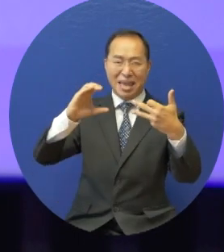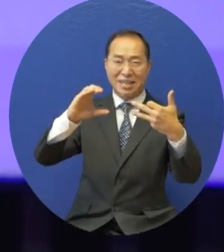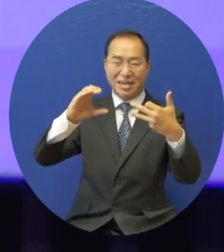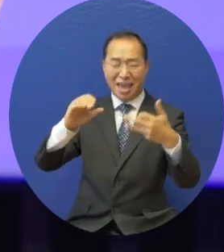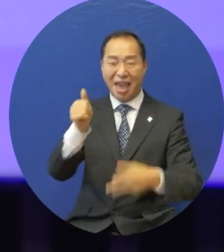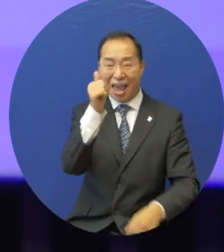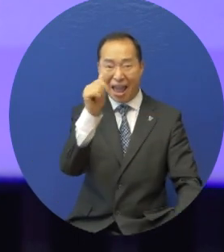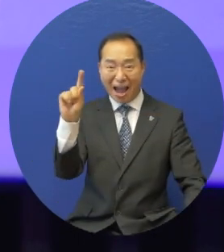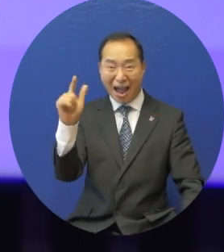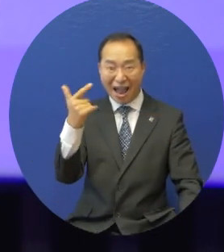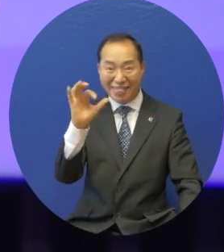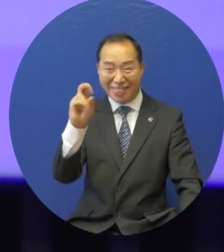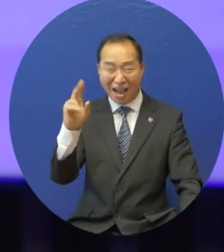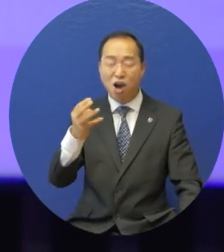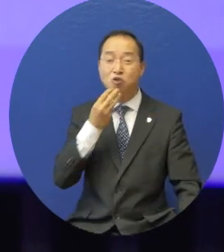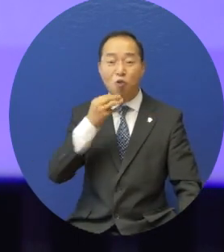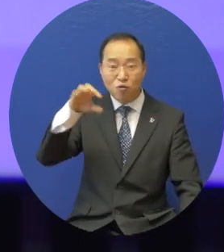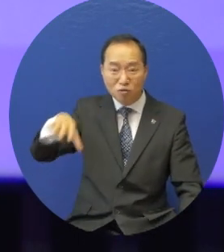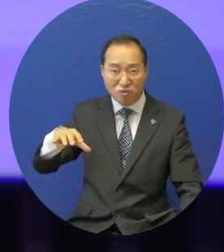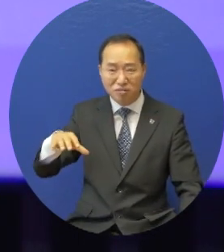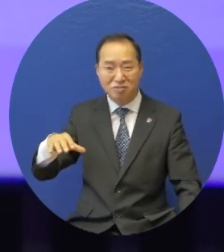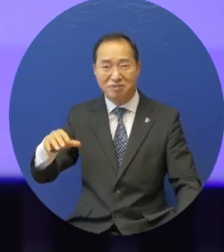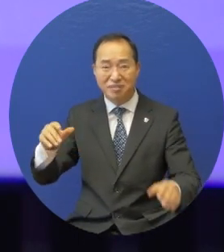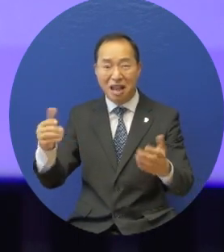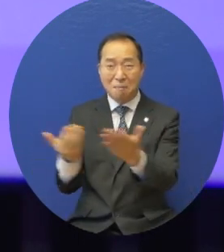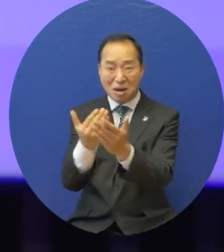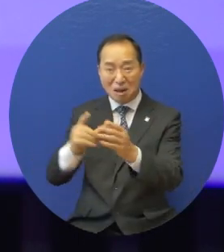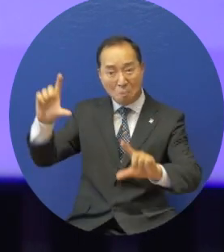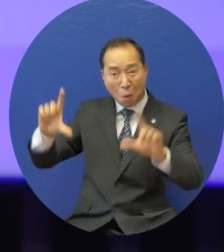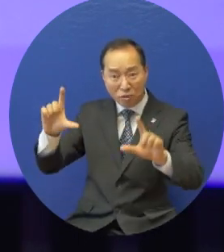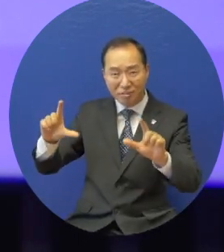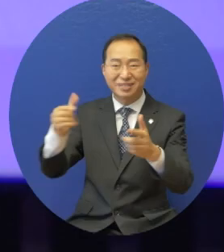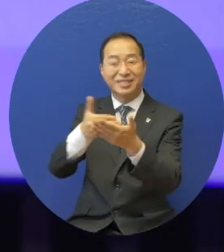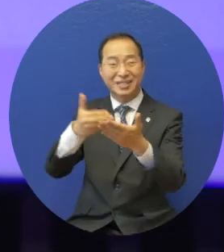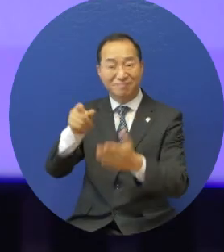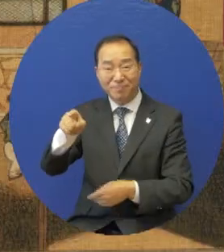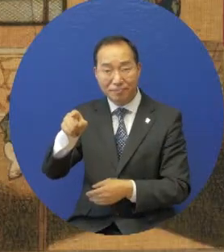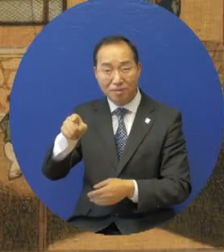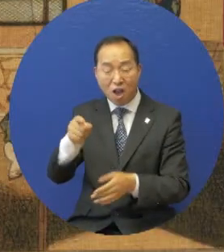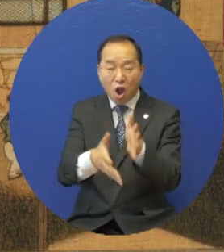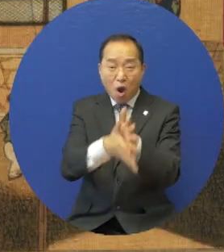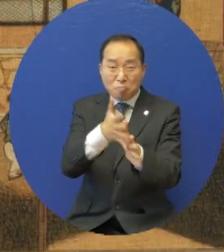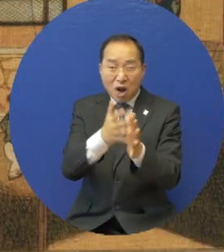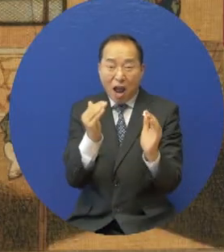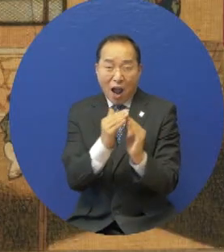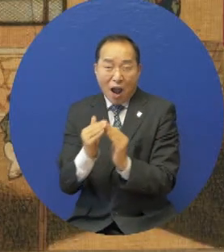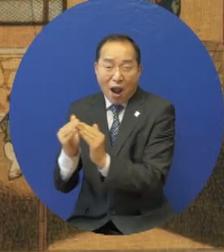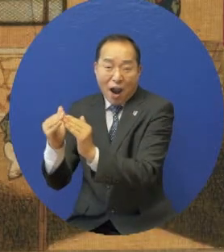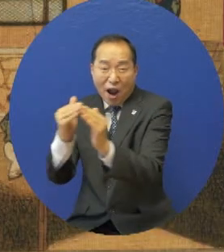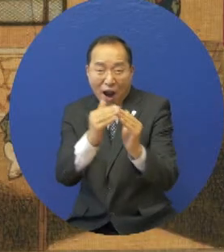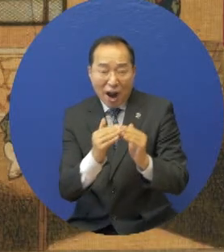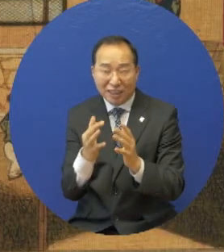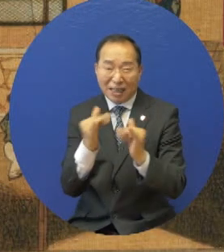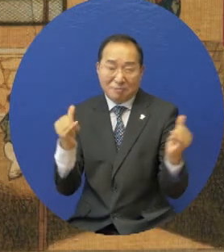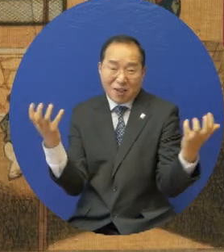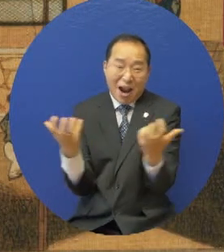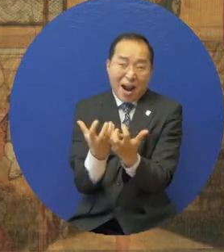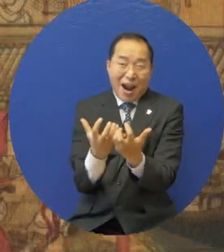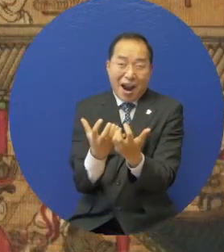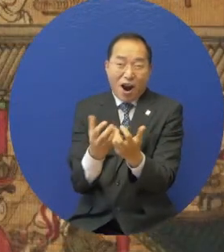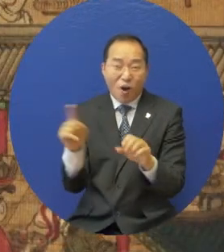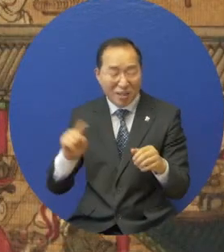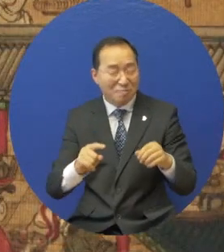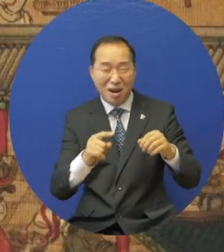번화한 한양을 그려놓은 그림이에요. 얼마나 번화한 그림인가를 보시면 건물들이 꽉 차 있고요. 사람들이 꽉 차